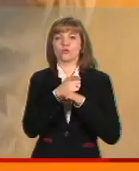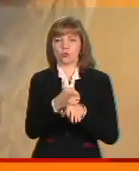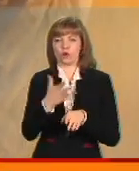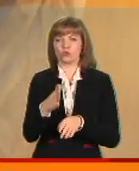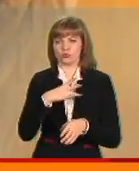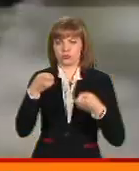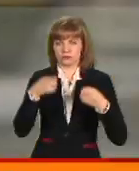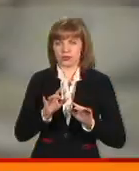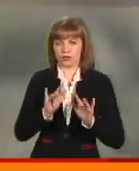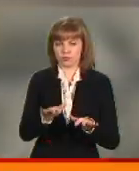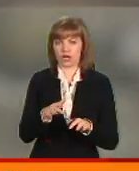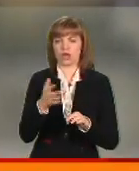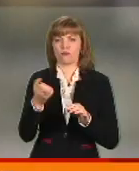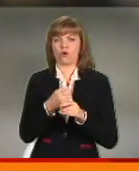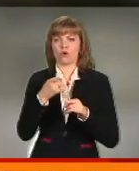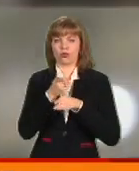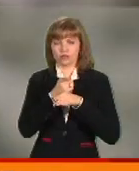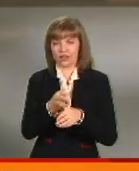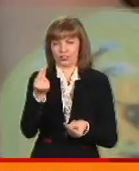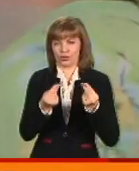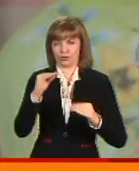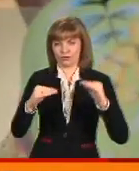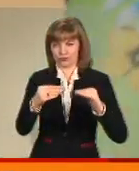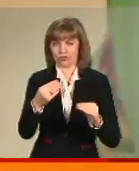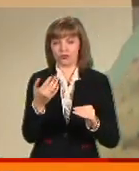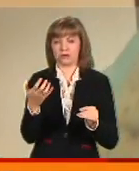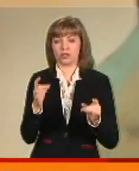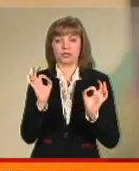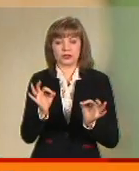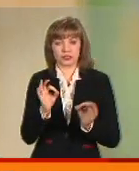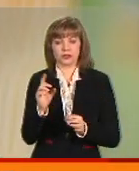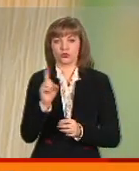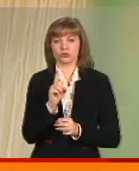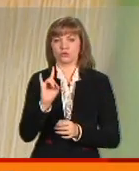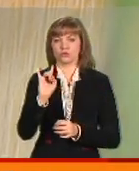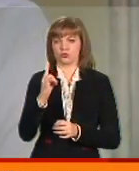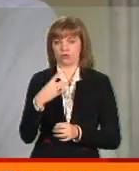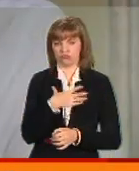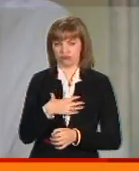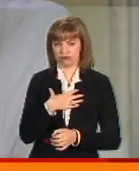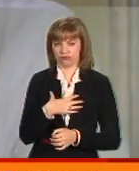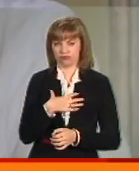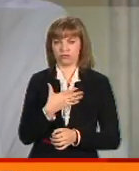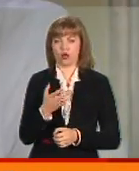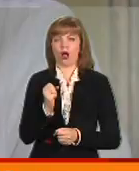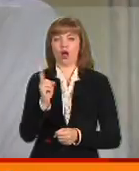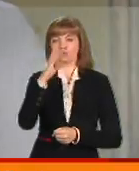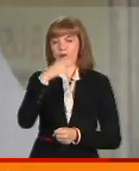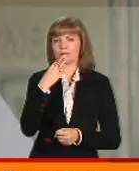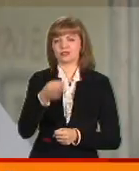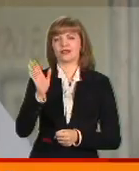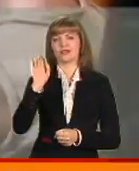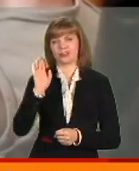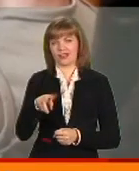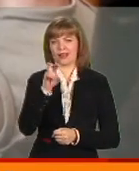на самом деле у них. Побили танки игрушечные. Естественно, что дитё расстроилось. На что папа сказал, так возьмем